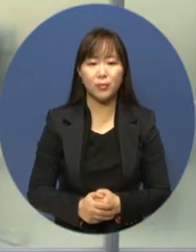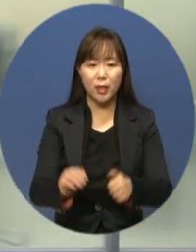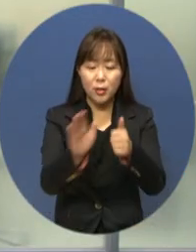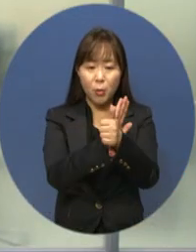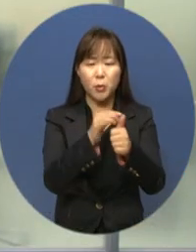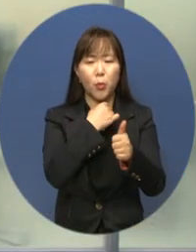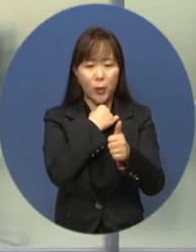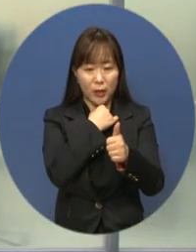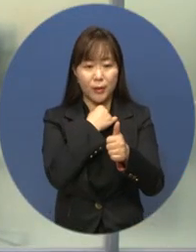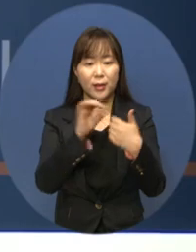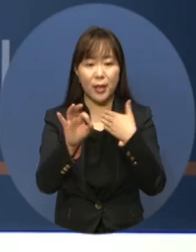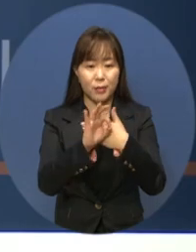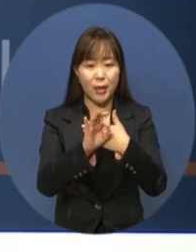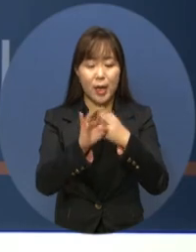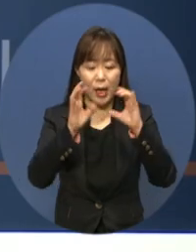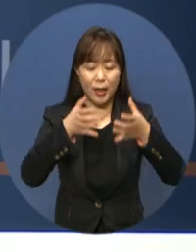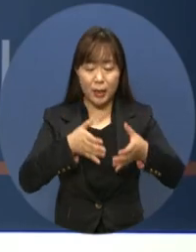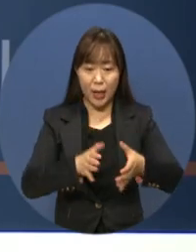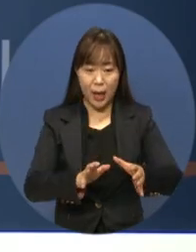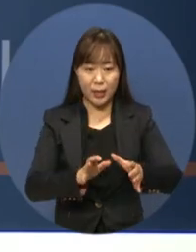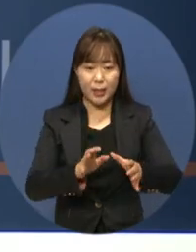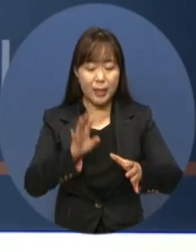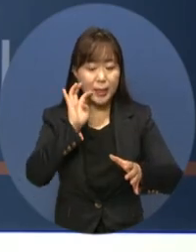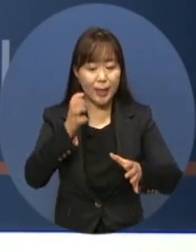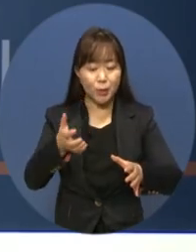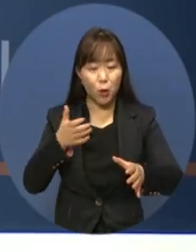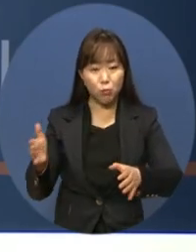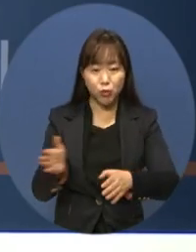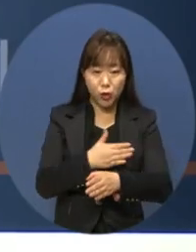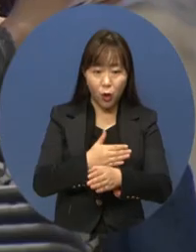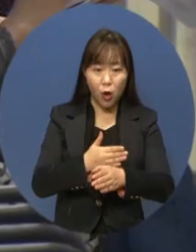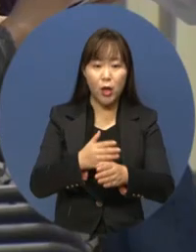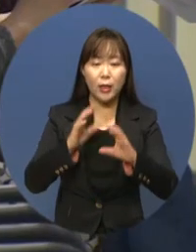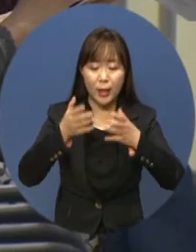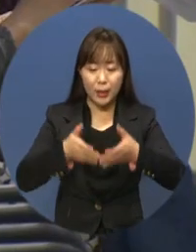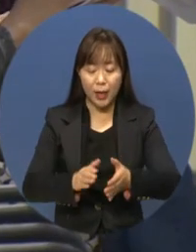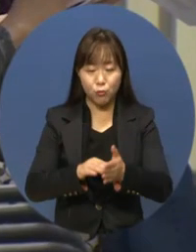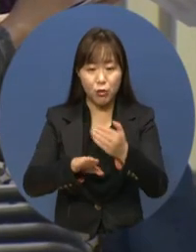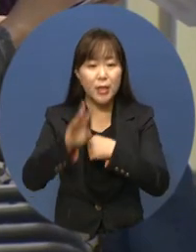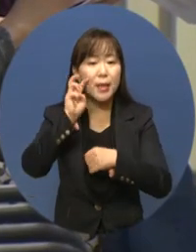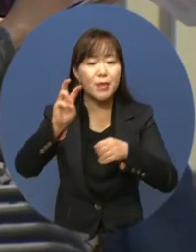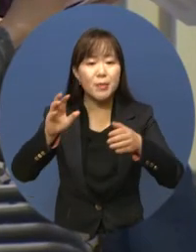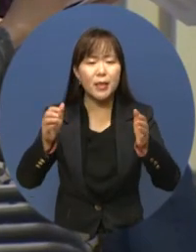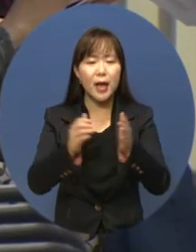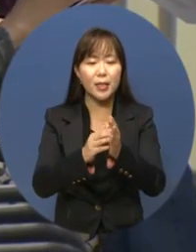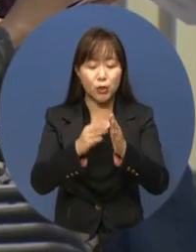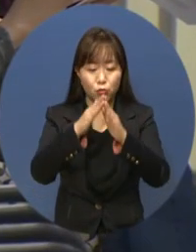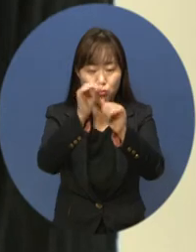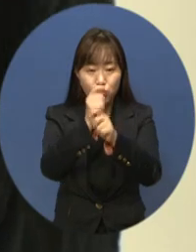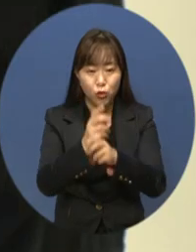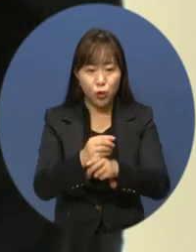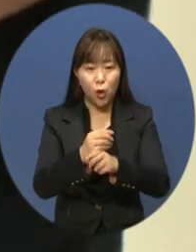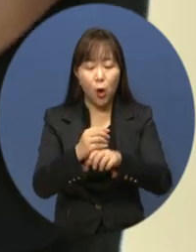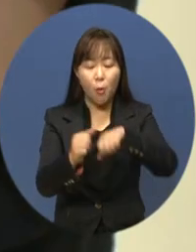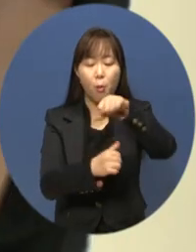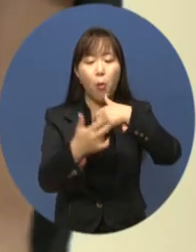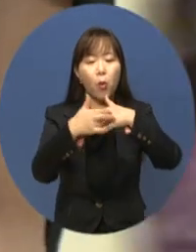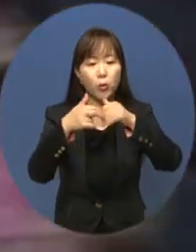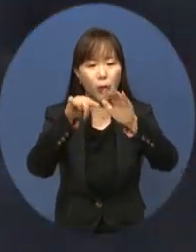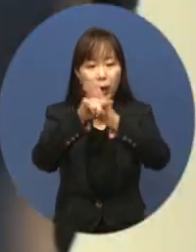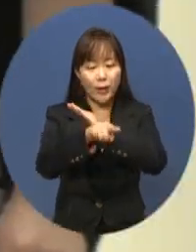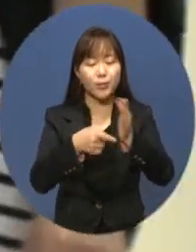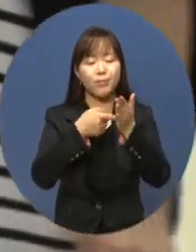서비스를 원하는 산모는 출산 예정 40일 전부터 출산 후 30일까지 산모의 주소지 관할 보건소로 신청하면